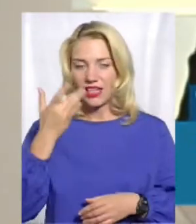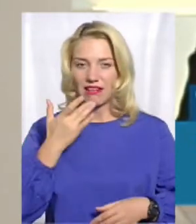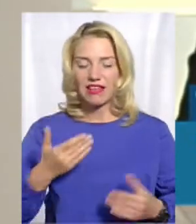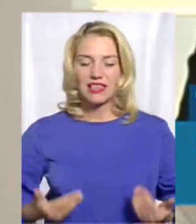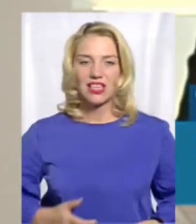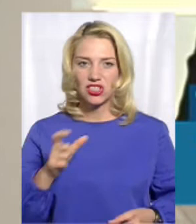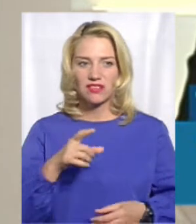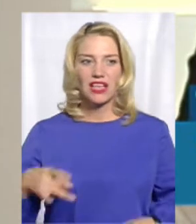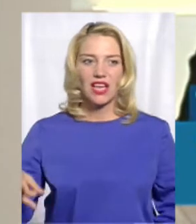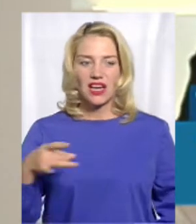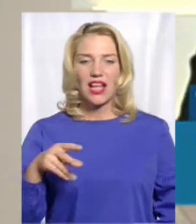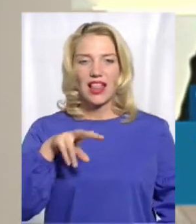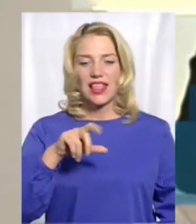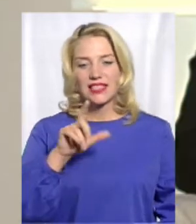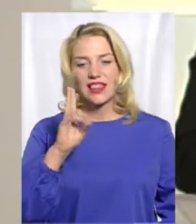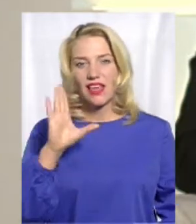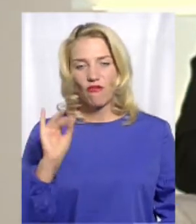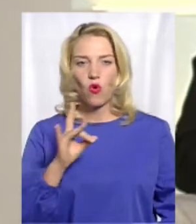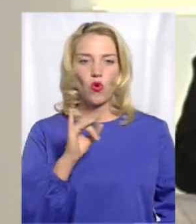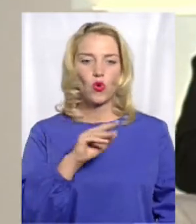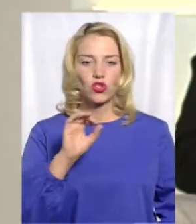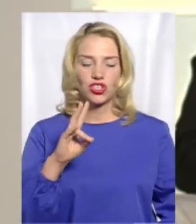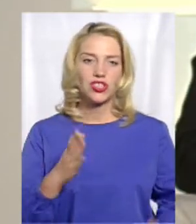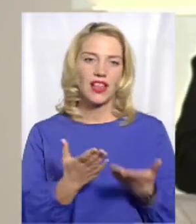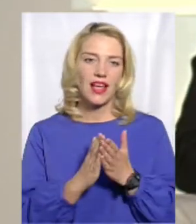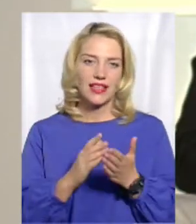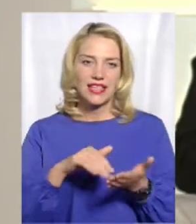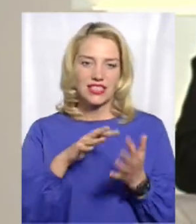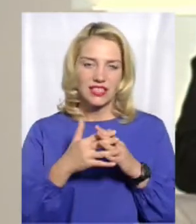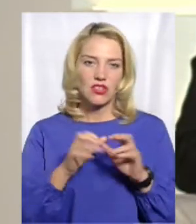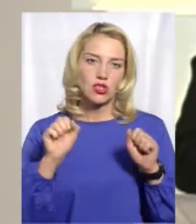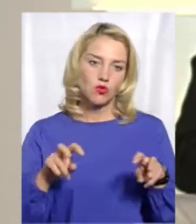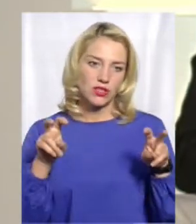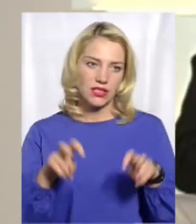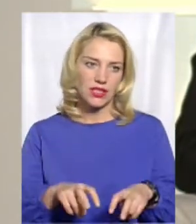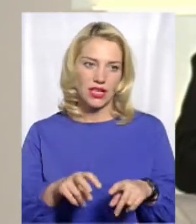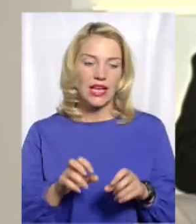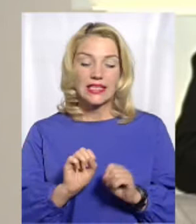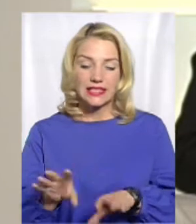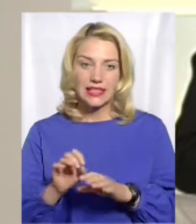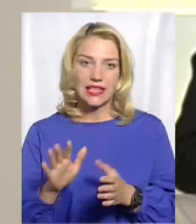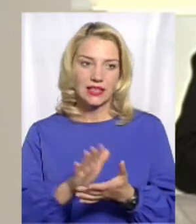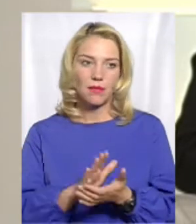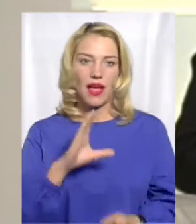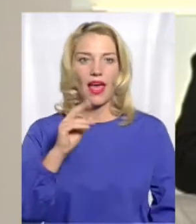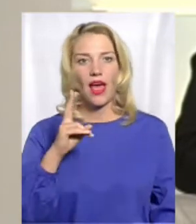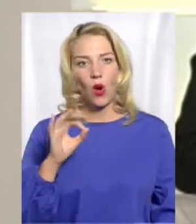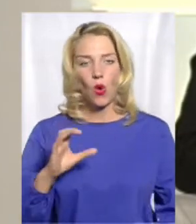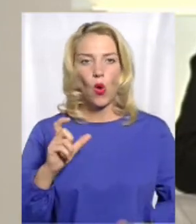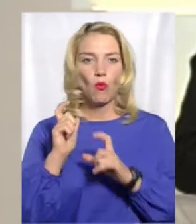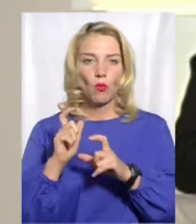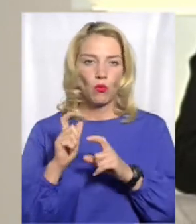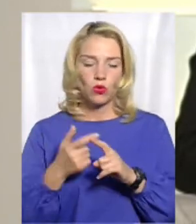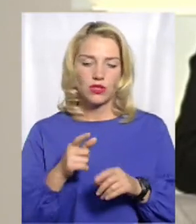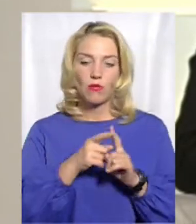жителі мікрорайонів Лезневе, Ружичне та Книжківці зможуть здати небезпечні відходи до екобусу.